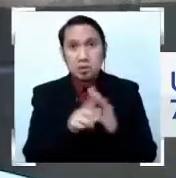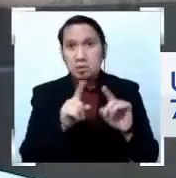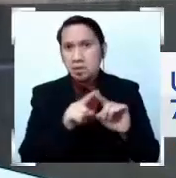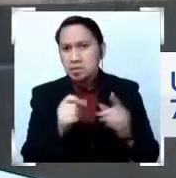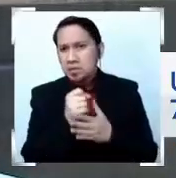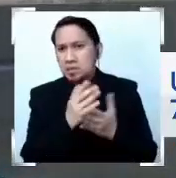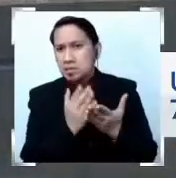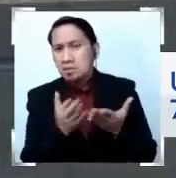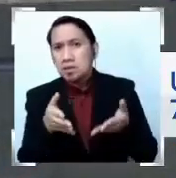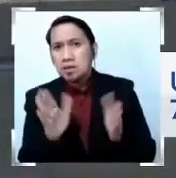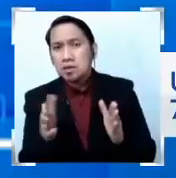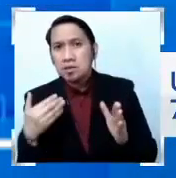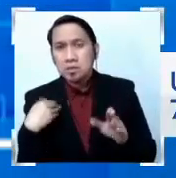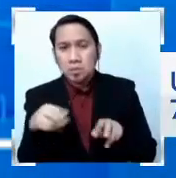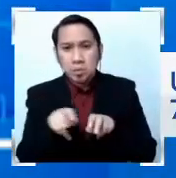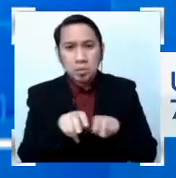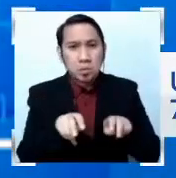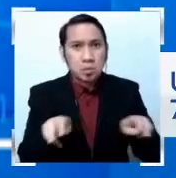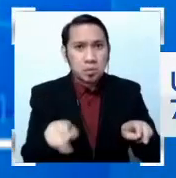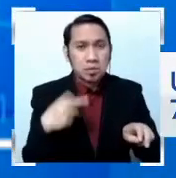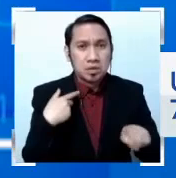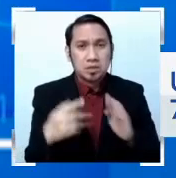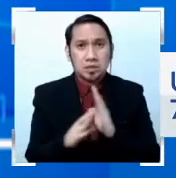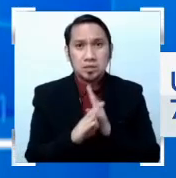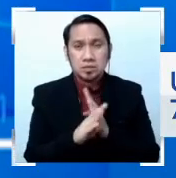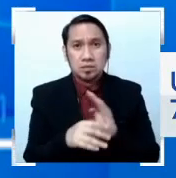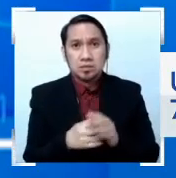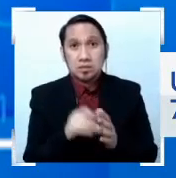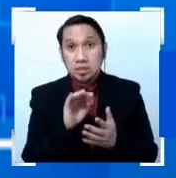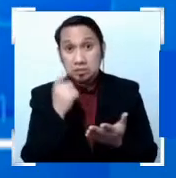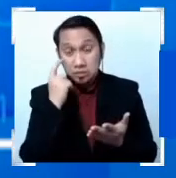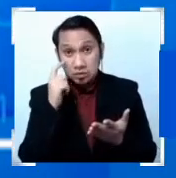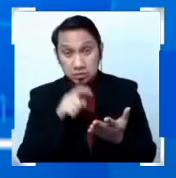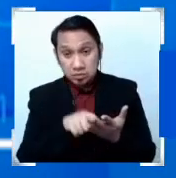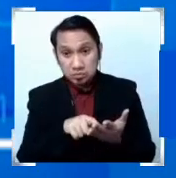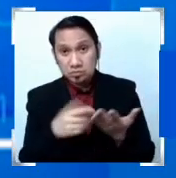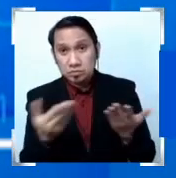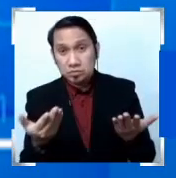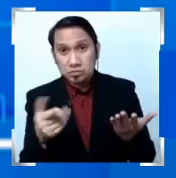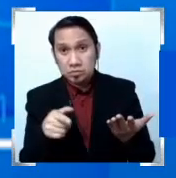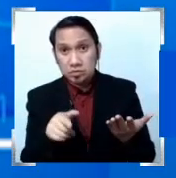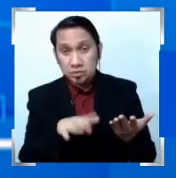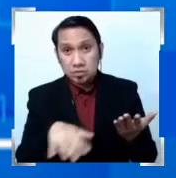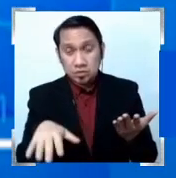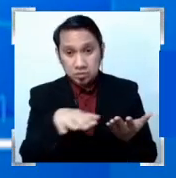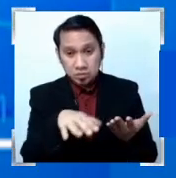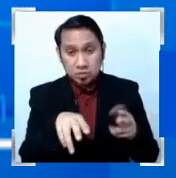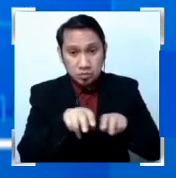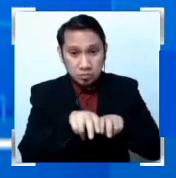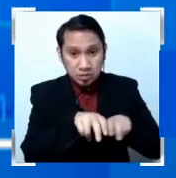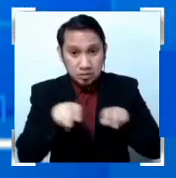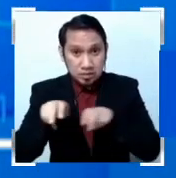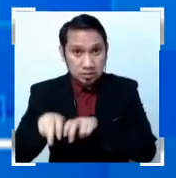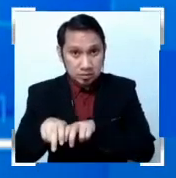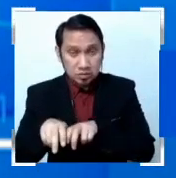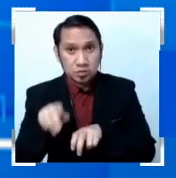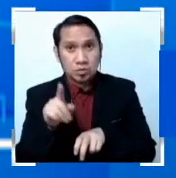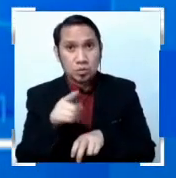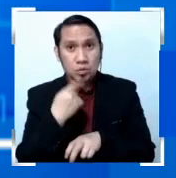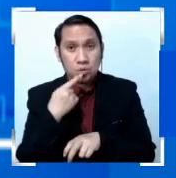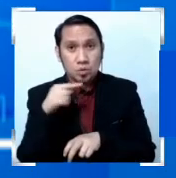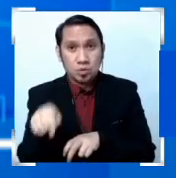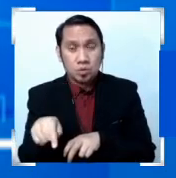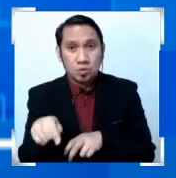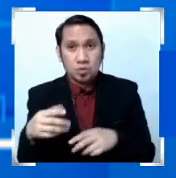pinapayagan na magkatabi sa mga bus? If you would notice, the location of those sitting side by side are the one near the